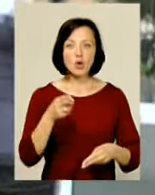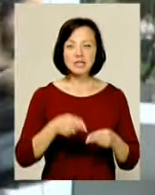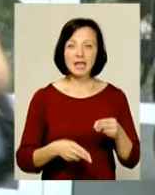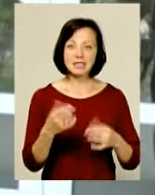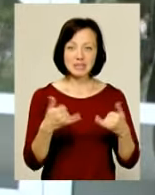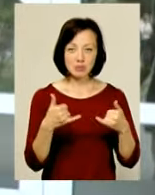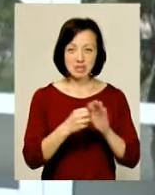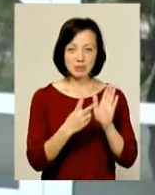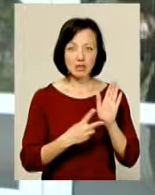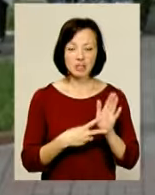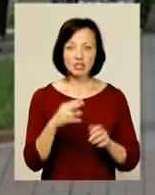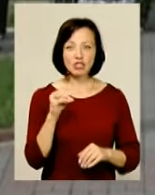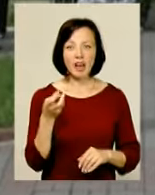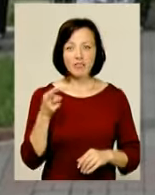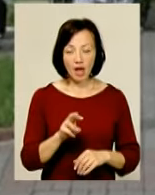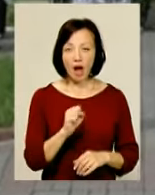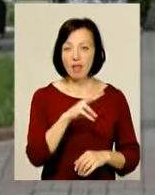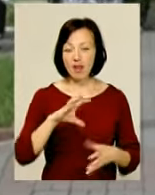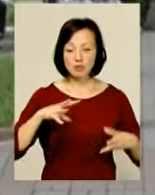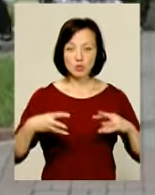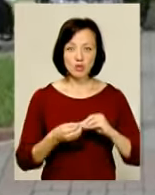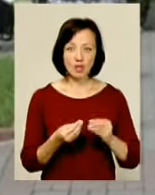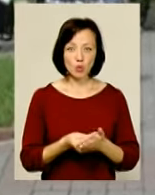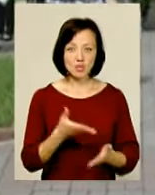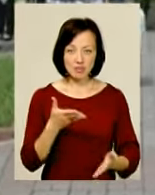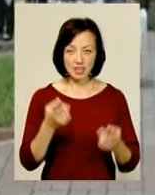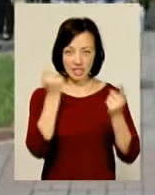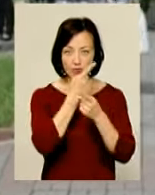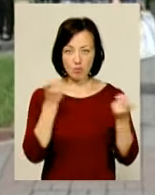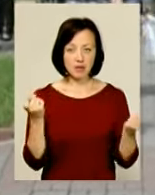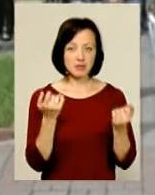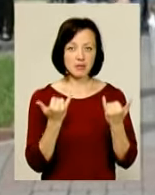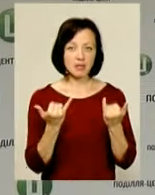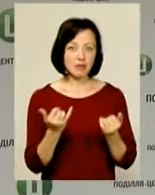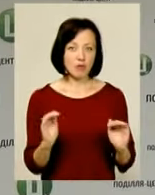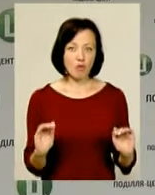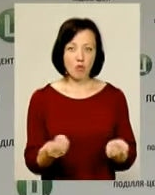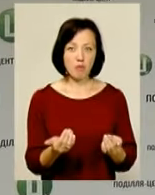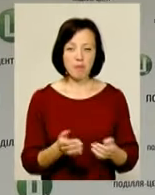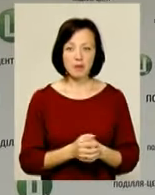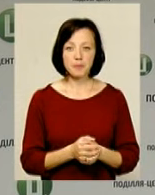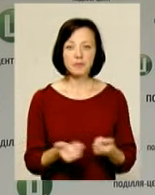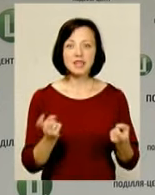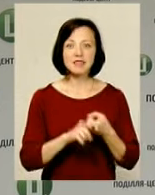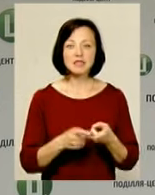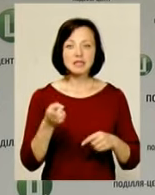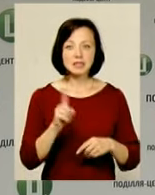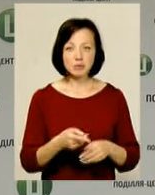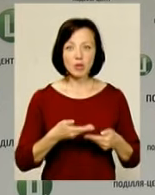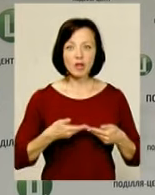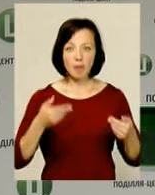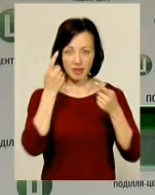складатимуть 17 червня. Утім, про результати оцінювання інформації нині обмаль. Зв'язано це з тим, що нам